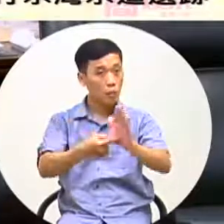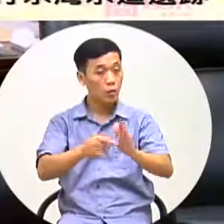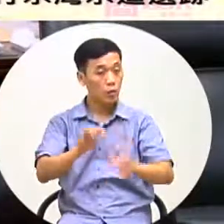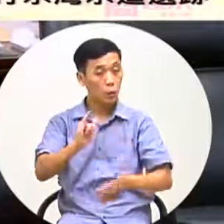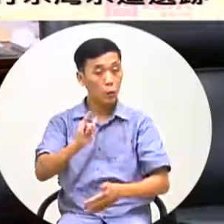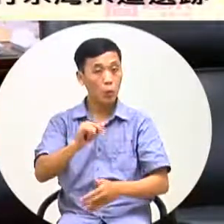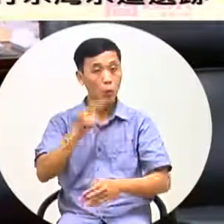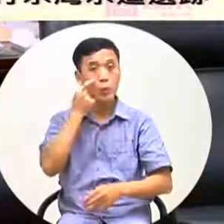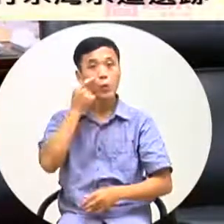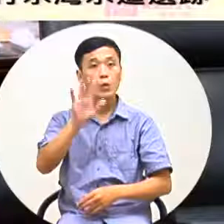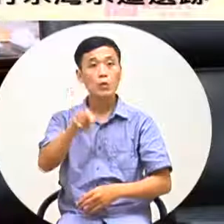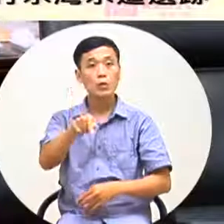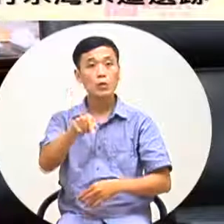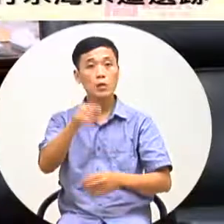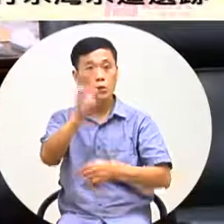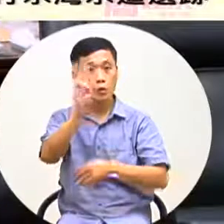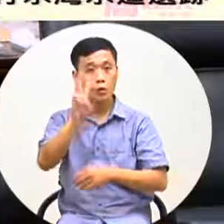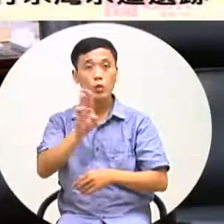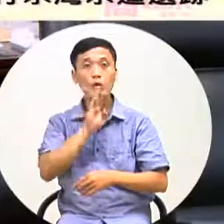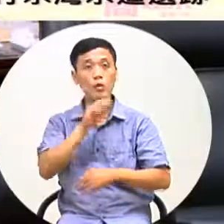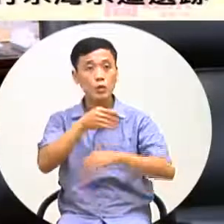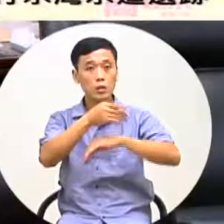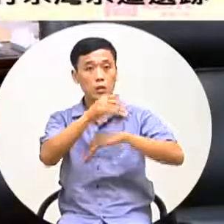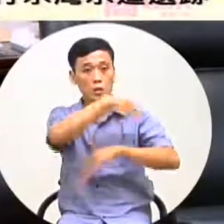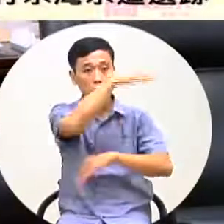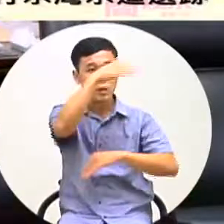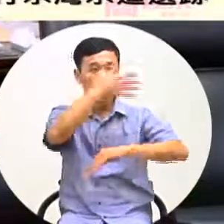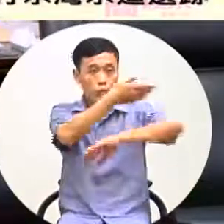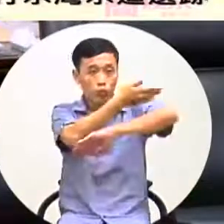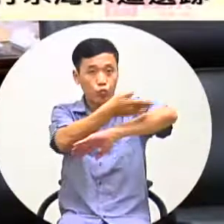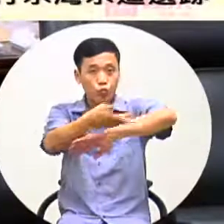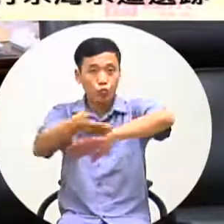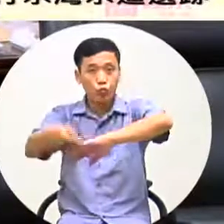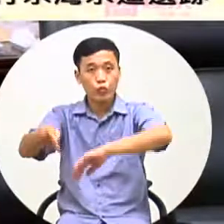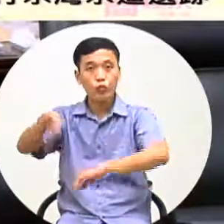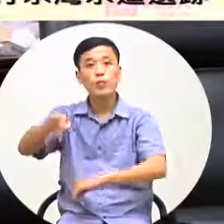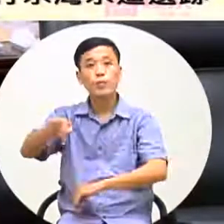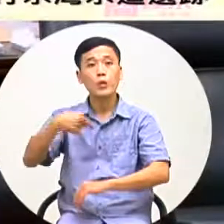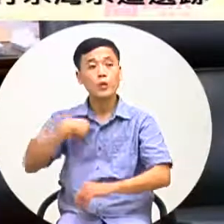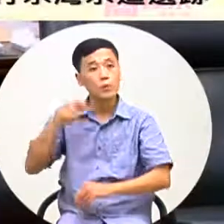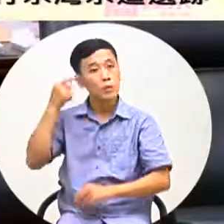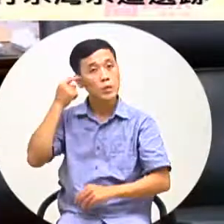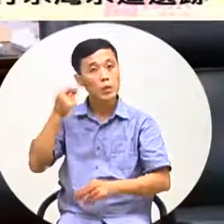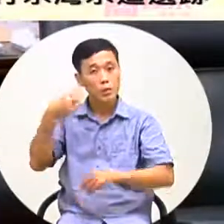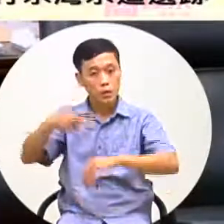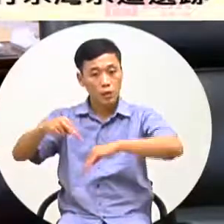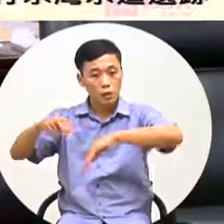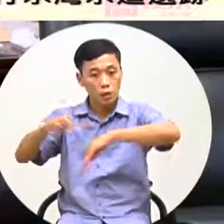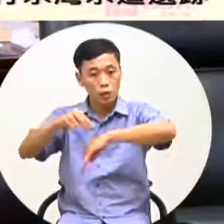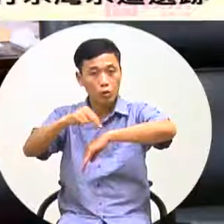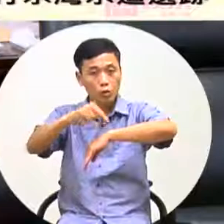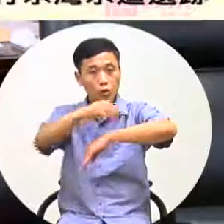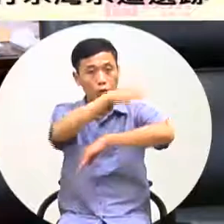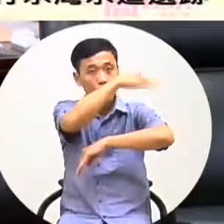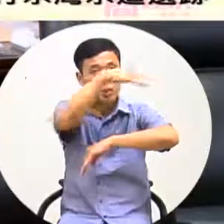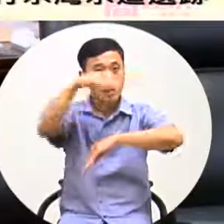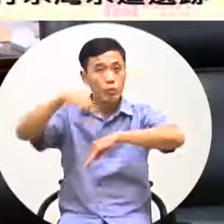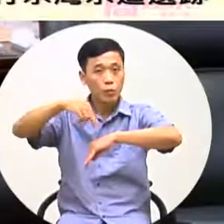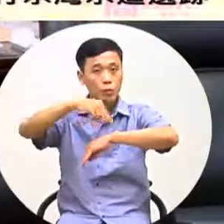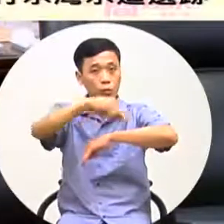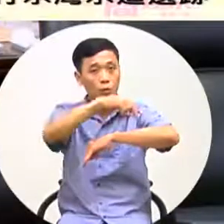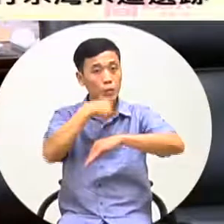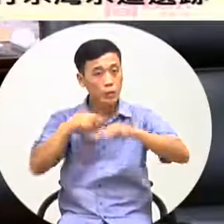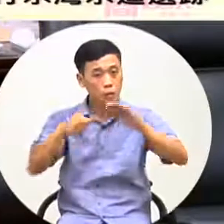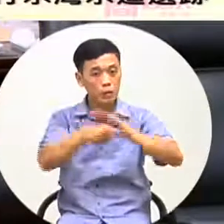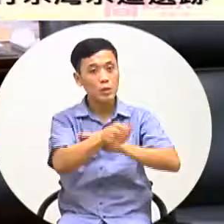山上这样流下来的。好，那我们要更往山上走的时候，其实 我们还不太敢进去了，因为我们装备不足，因为